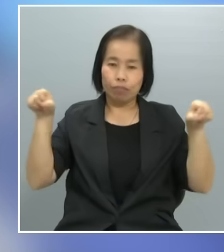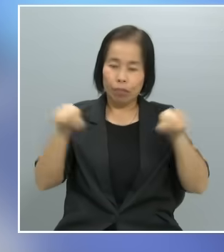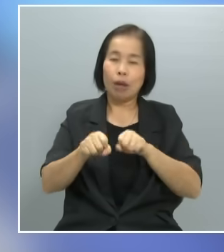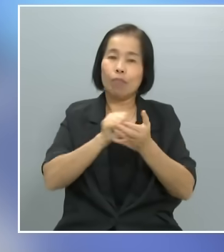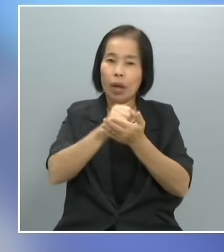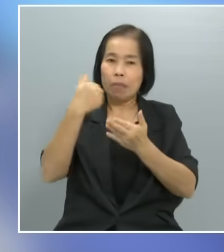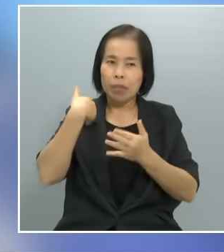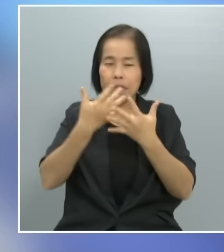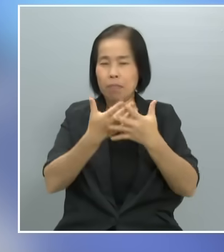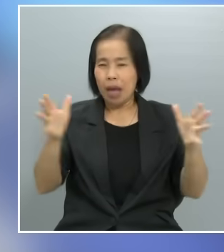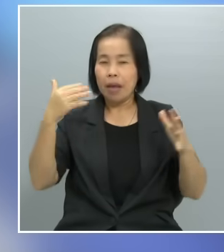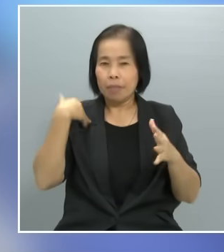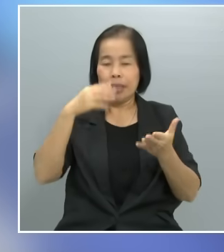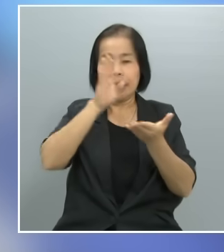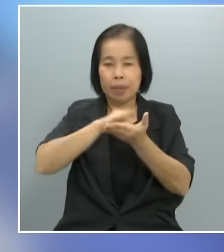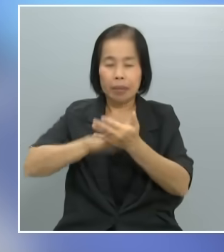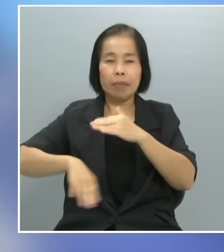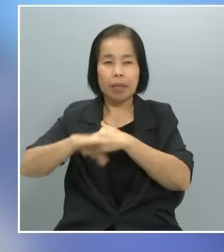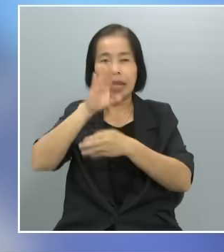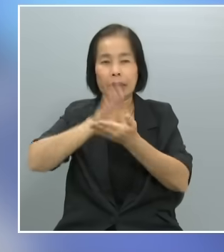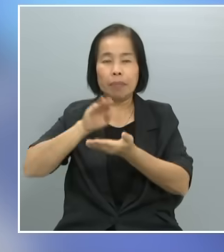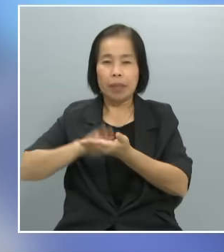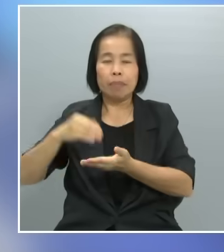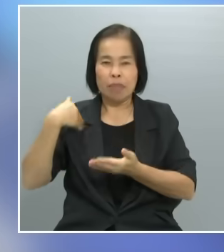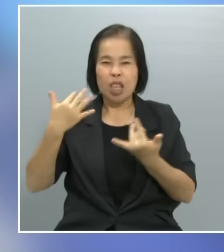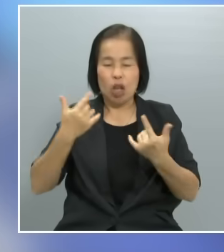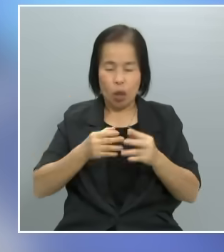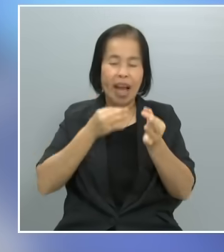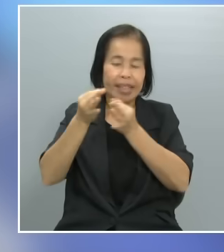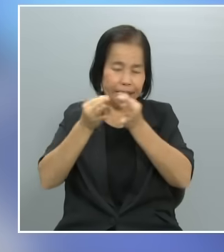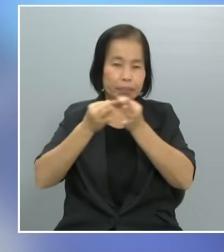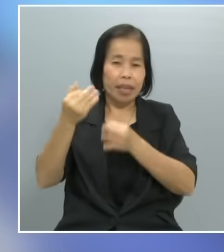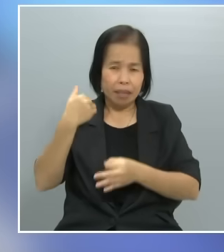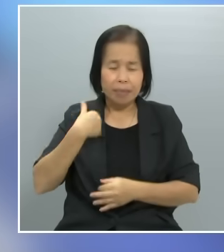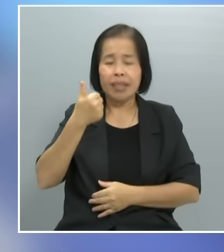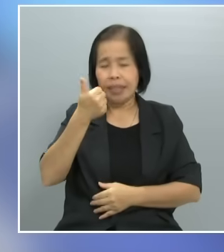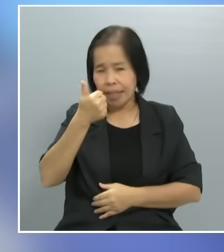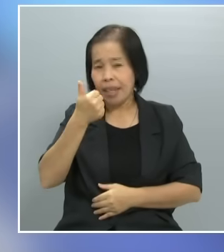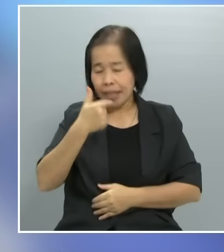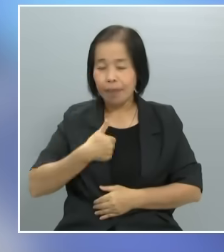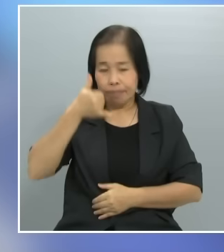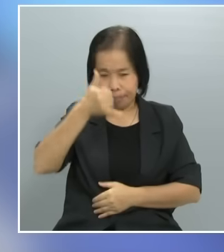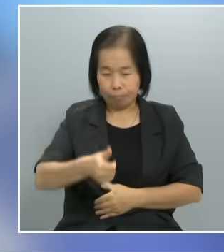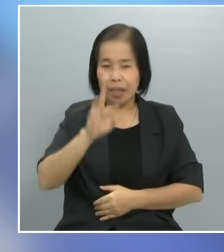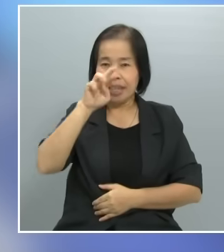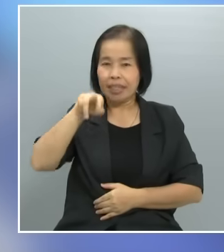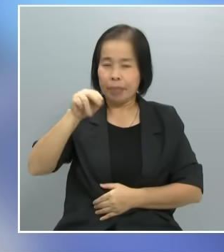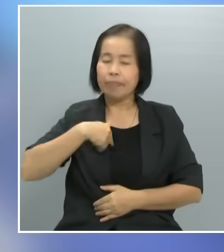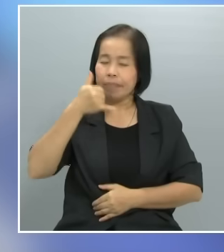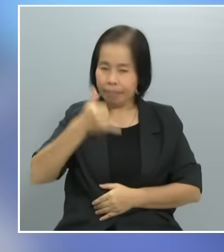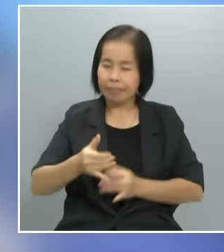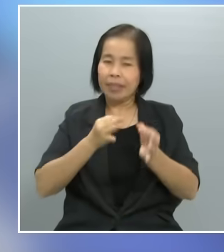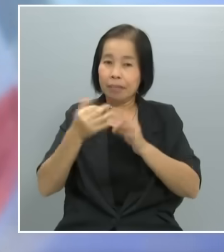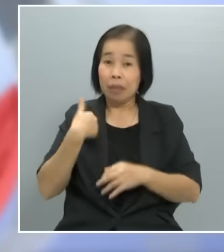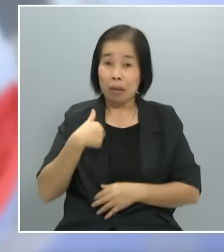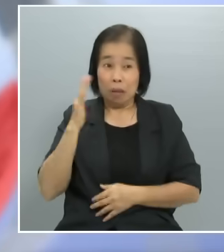มีเยอะมากกำลังรวบรวมหลักฐานอยู่เดี๋ยวออกมาชี้แจงยินดีจะมานั่งในรายการโหนกระแสด้วย